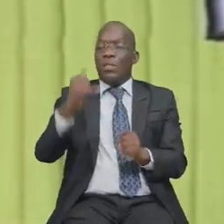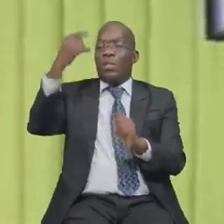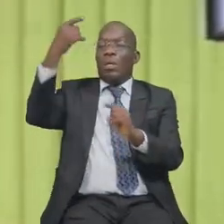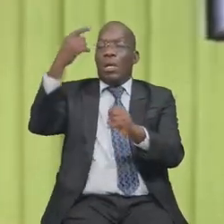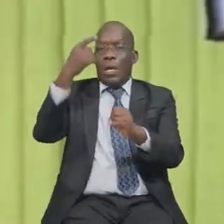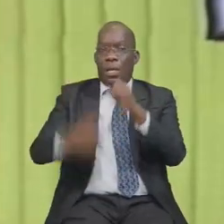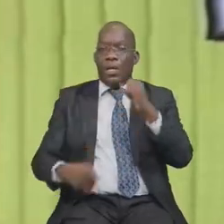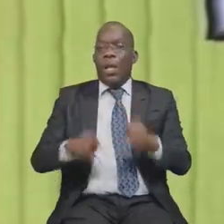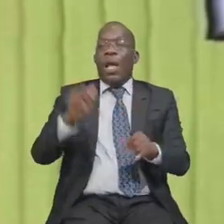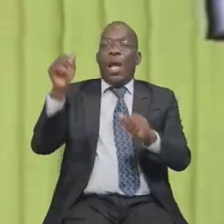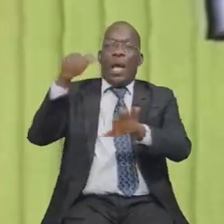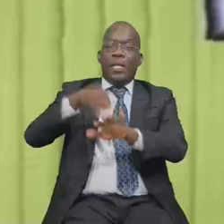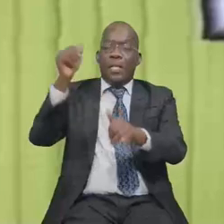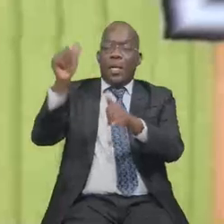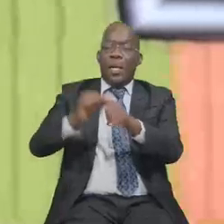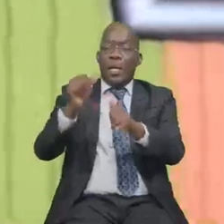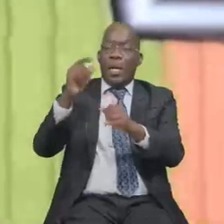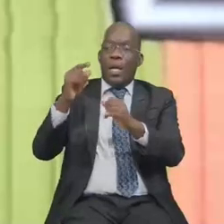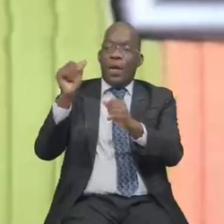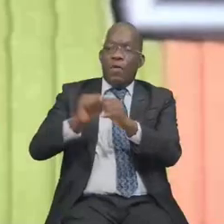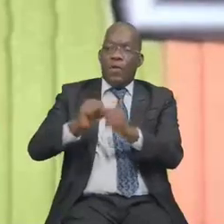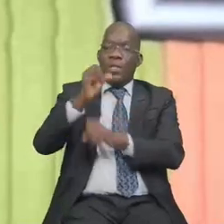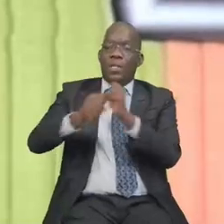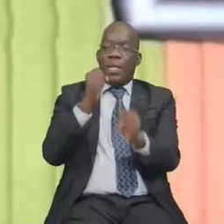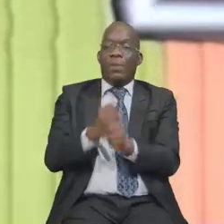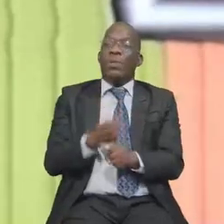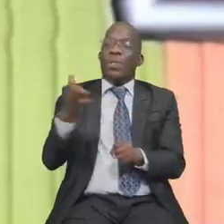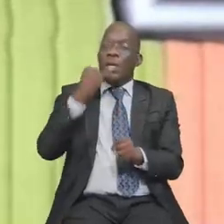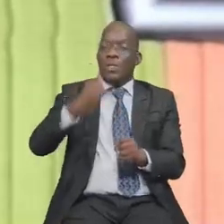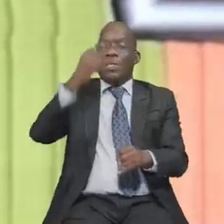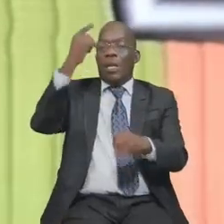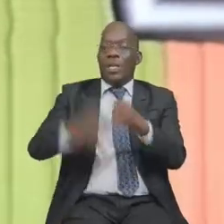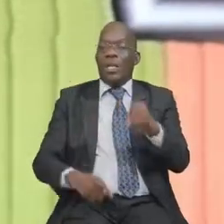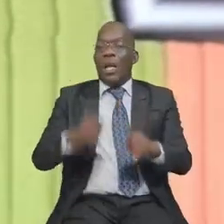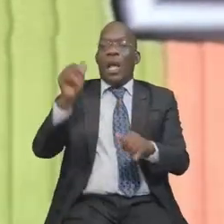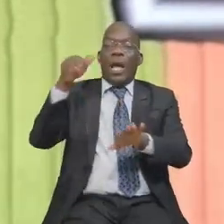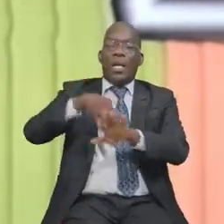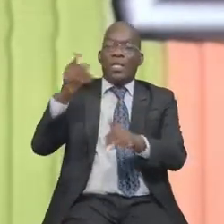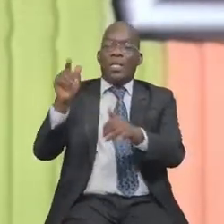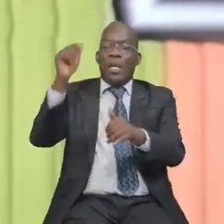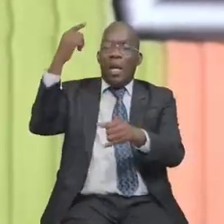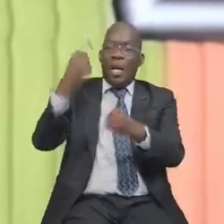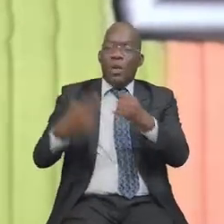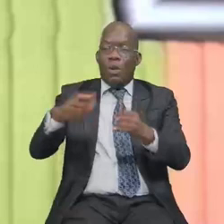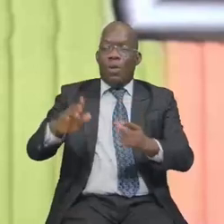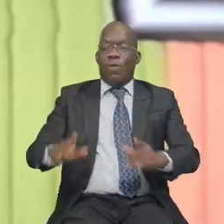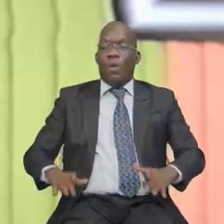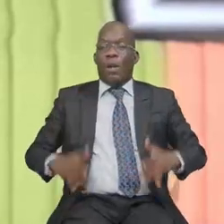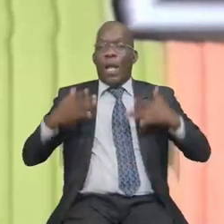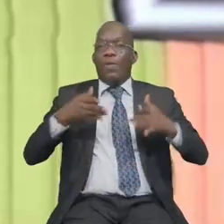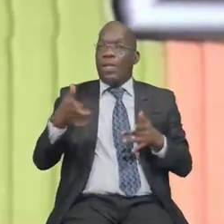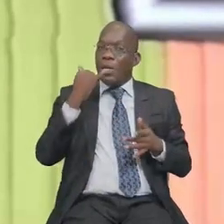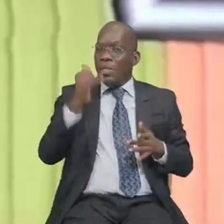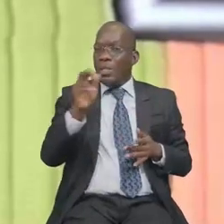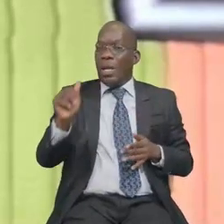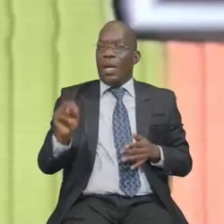fin. Et à la fin de la vie, il y aura une fin. Et chacun espère, quand je viendrai à